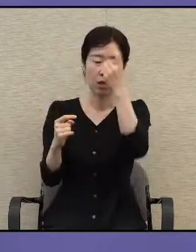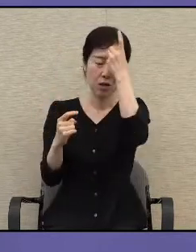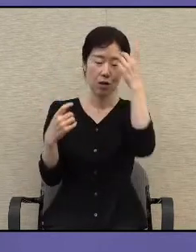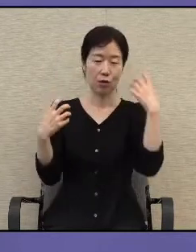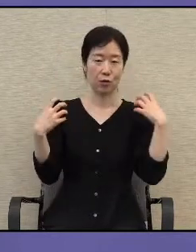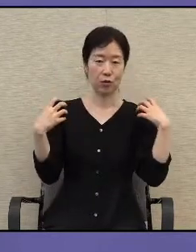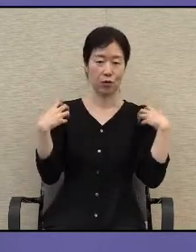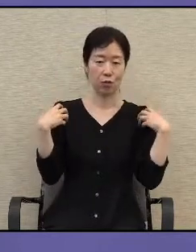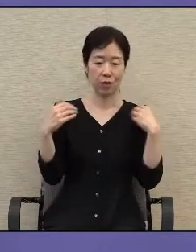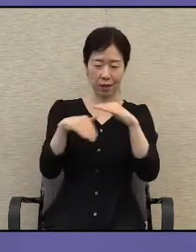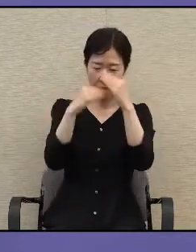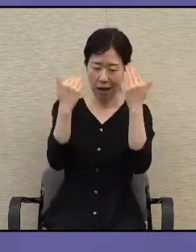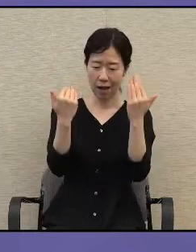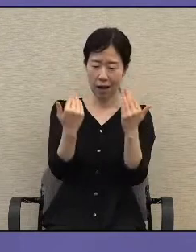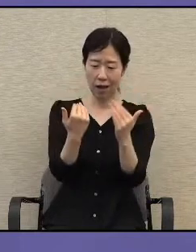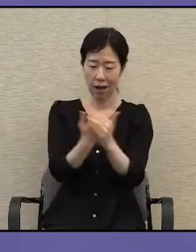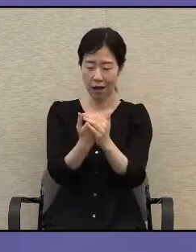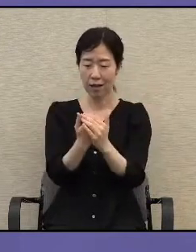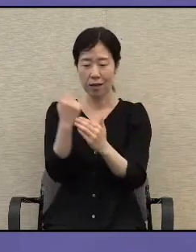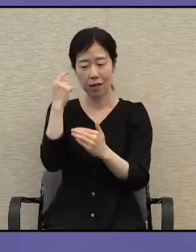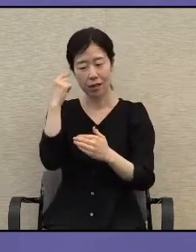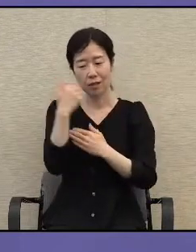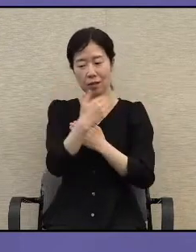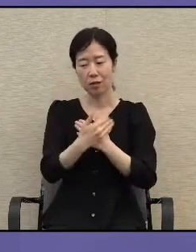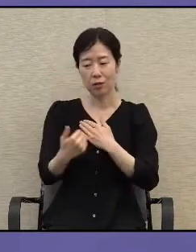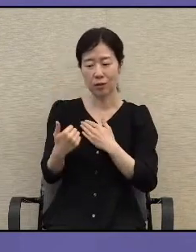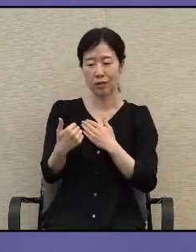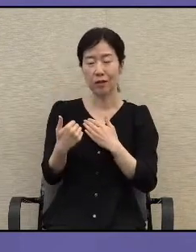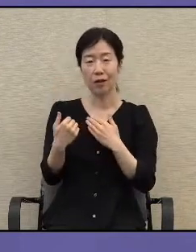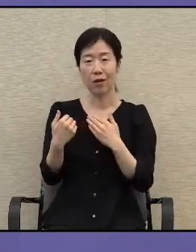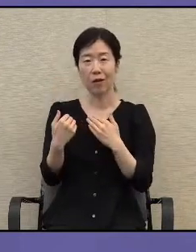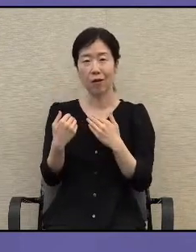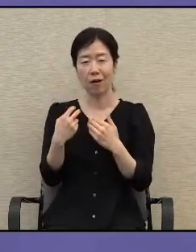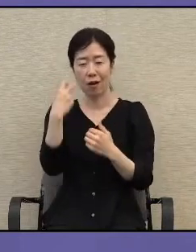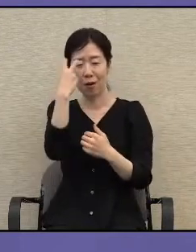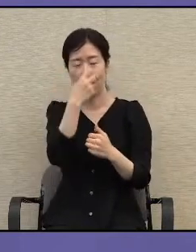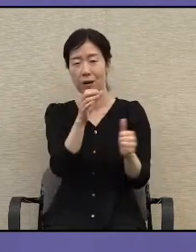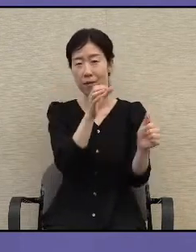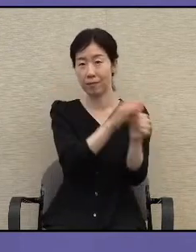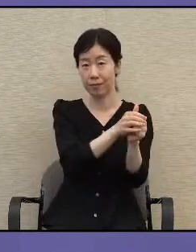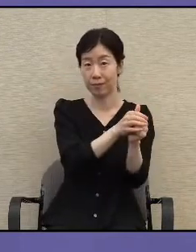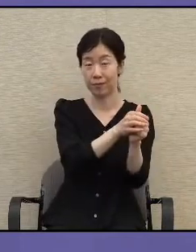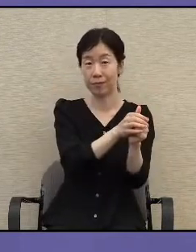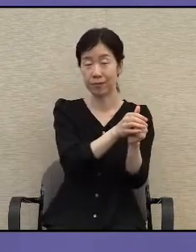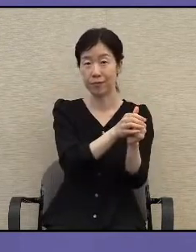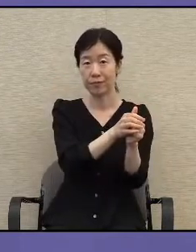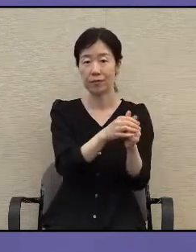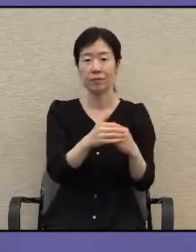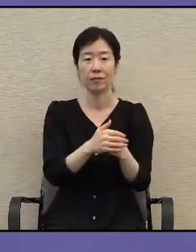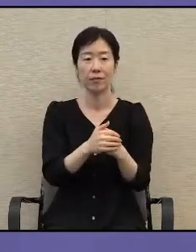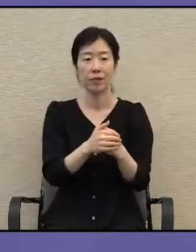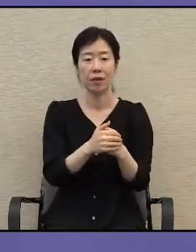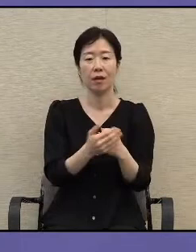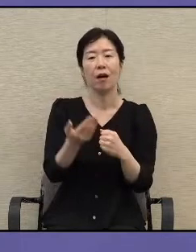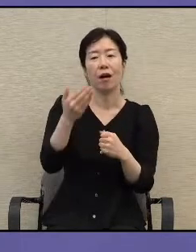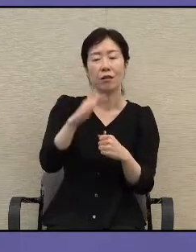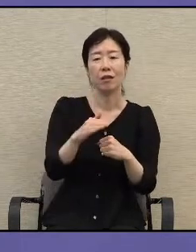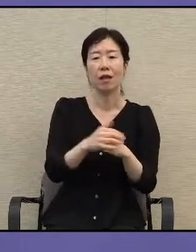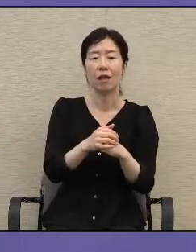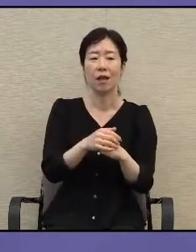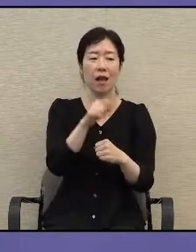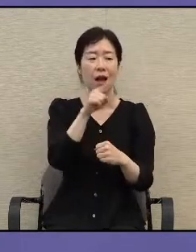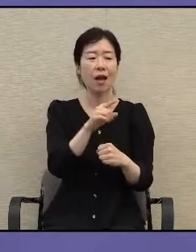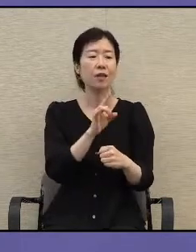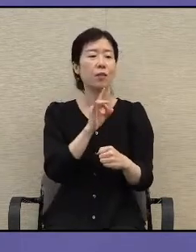요즘 뭐 깔때기 현상이라고까지 이루어지고 있고, 정신건강복지센터의 정신건강 전문가들이 다 뭐 이직을 하고 뭐 이런